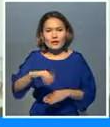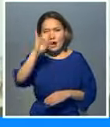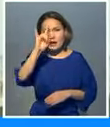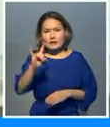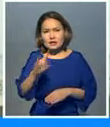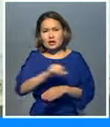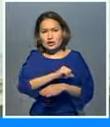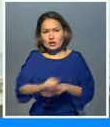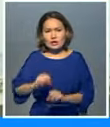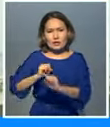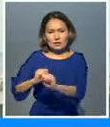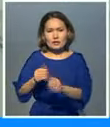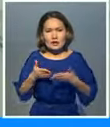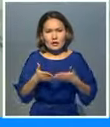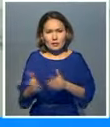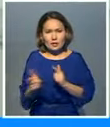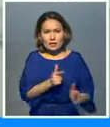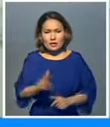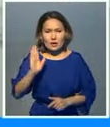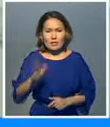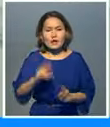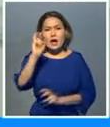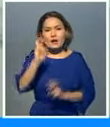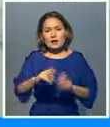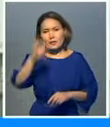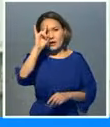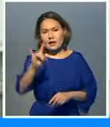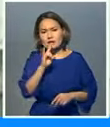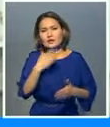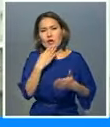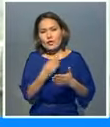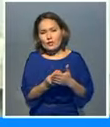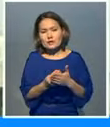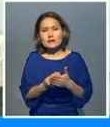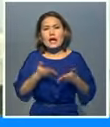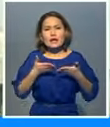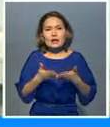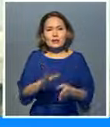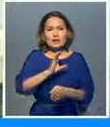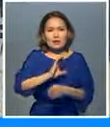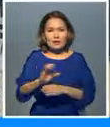қорғауды мүлтіксіз атқаруда. Осылайша кәсіпорын ұжымы отандық кеме құрастыру ісінің өркендеуіне